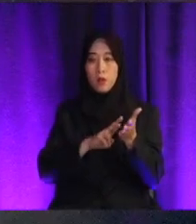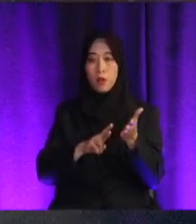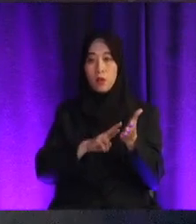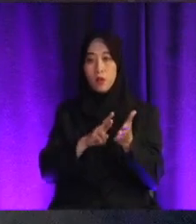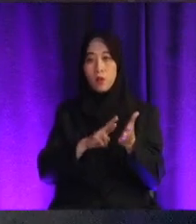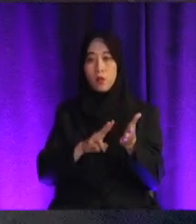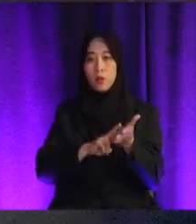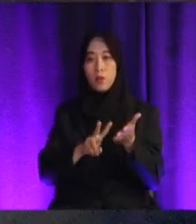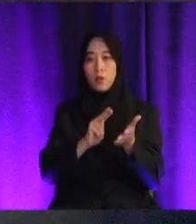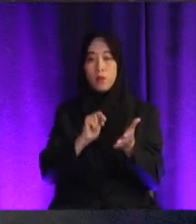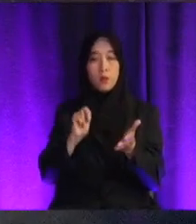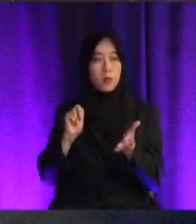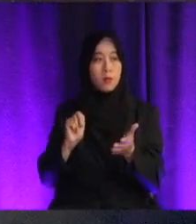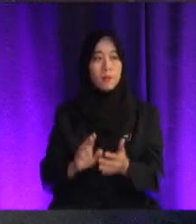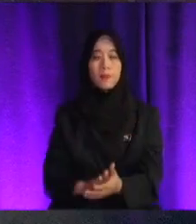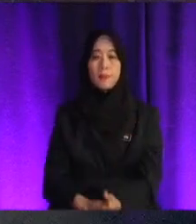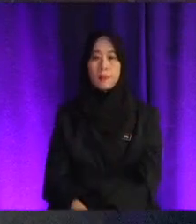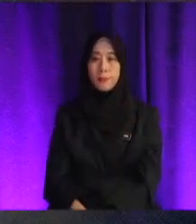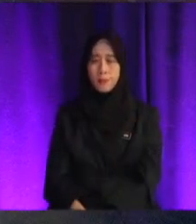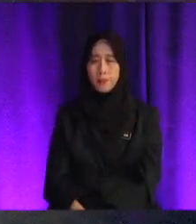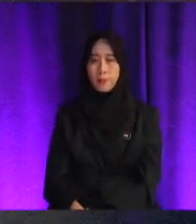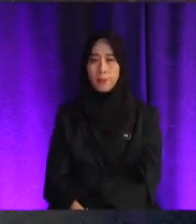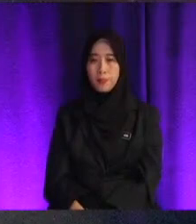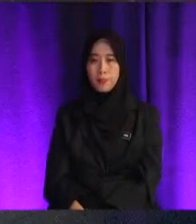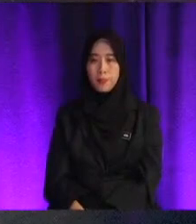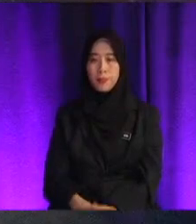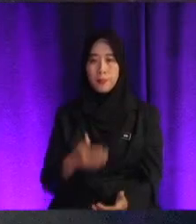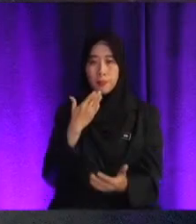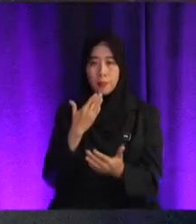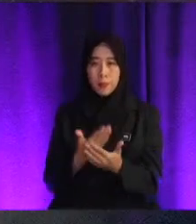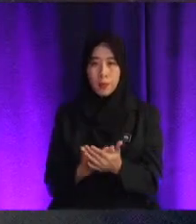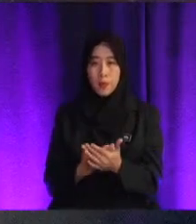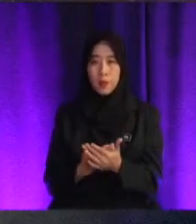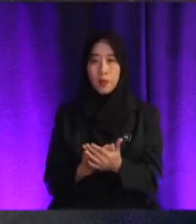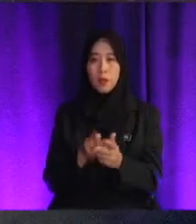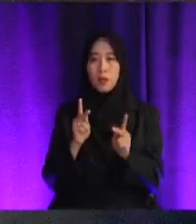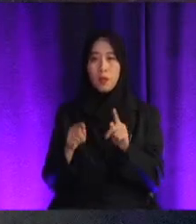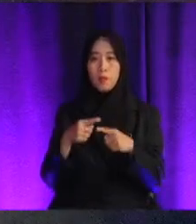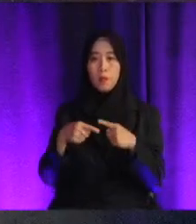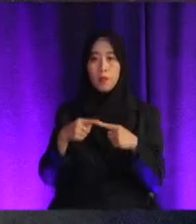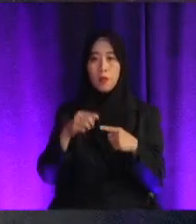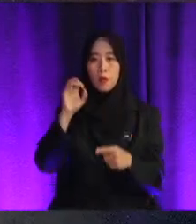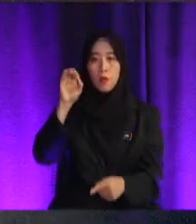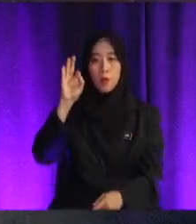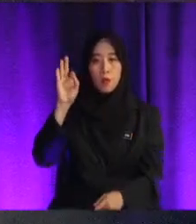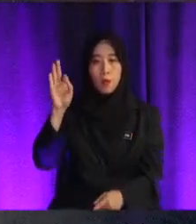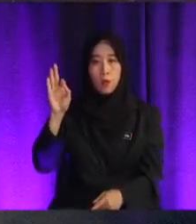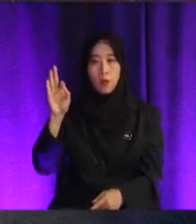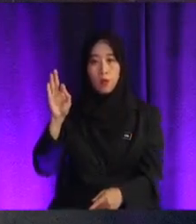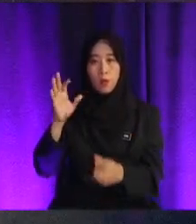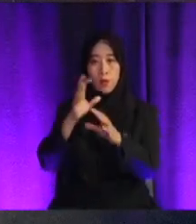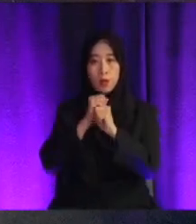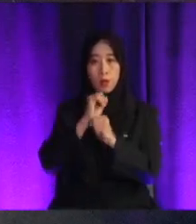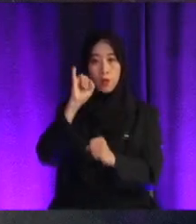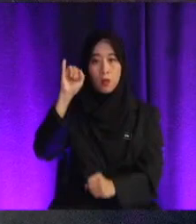Akmal? Boleh saya ke sini dulu? Okey. Jadi, kalau off, infinity, cikgu. Betul. Kalau saya tulis